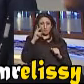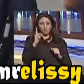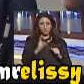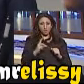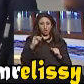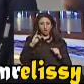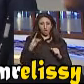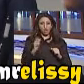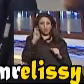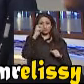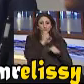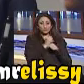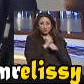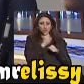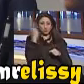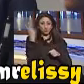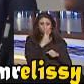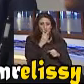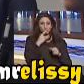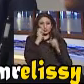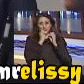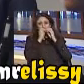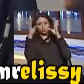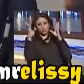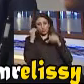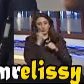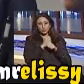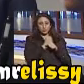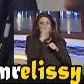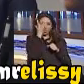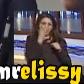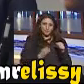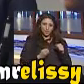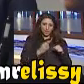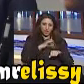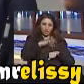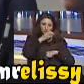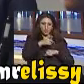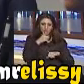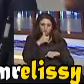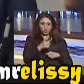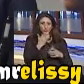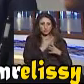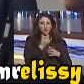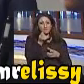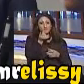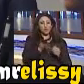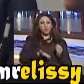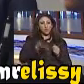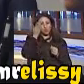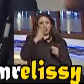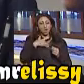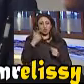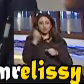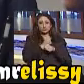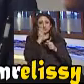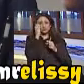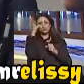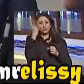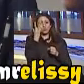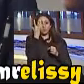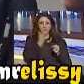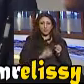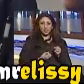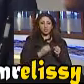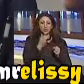بيشتغل شغلانتين, شغلانه الصبح وشغلانه بعد الظهر, عشان خاطر يلاقي لقمه حلال